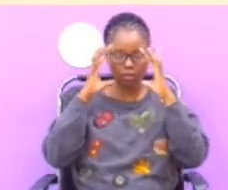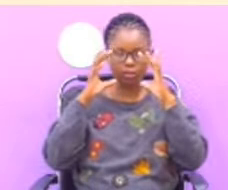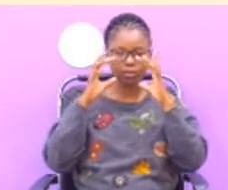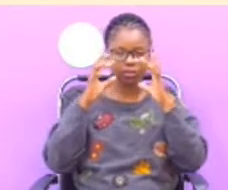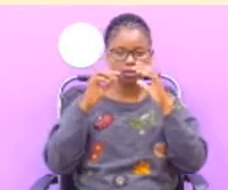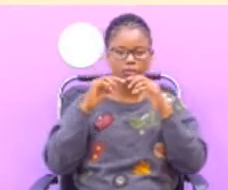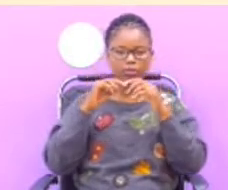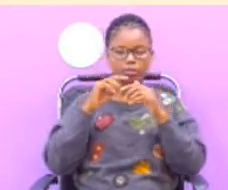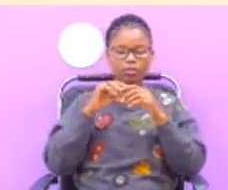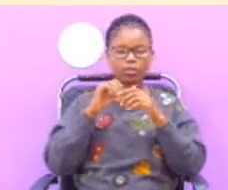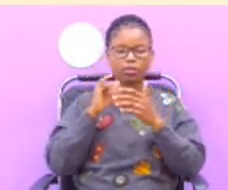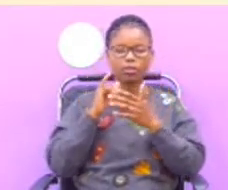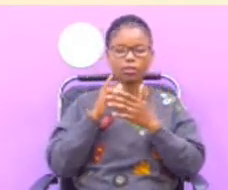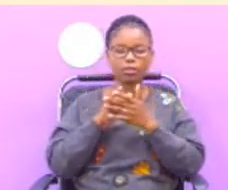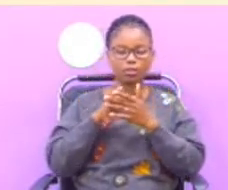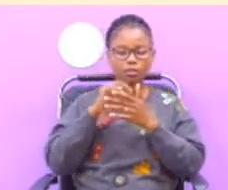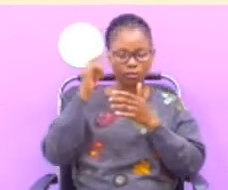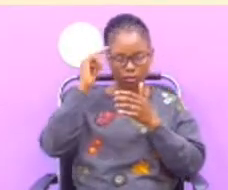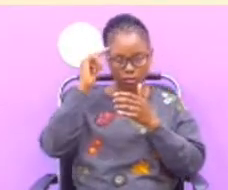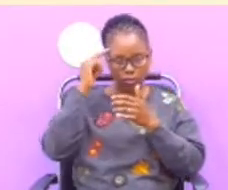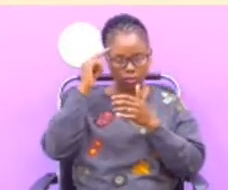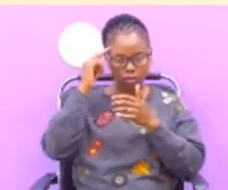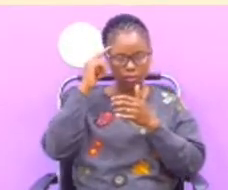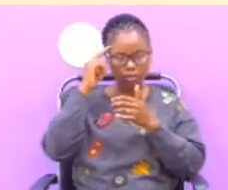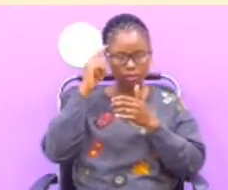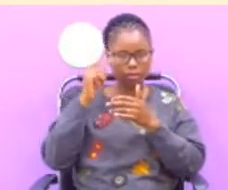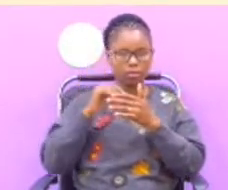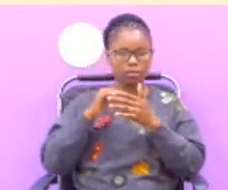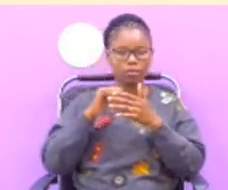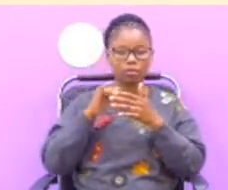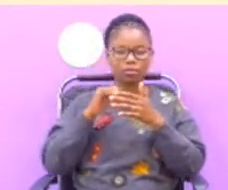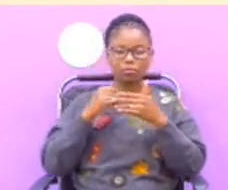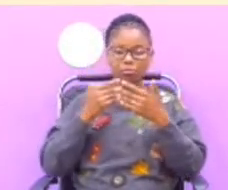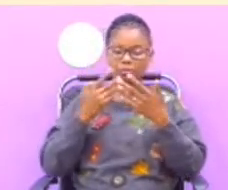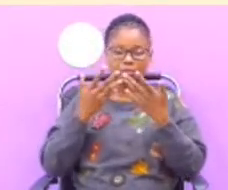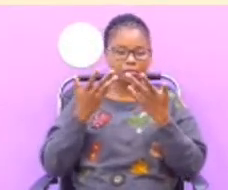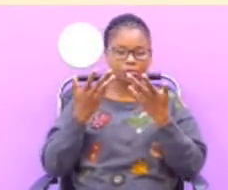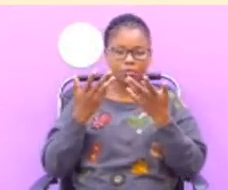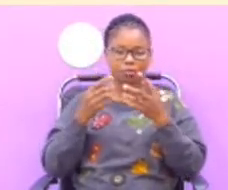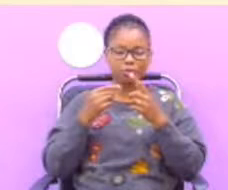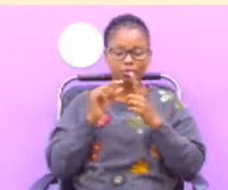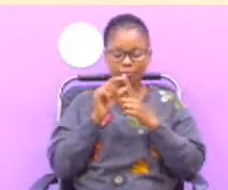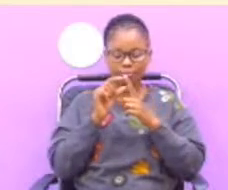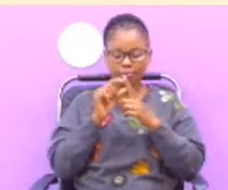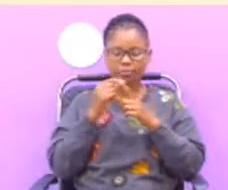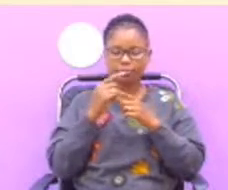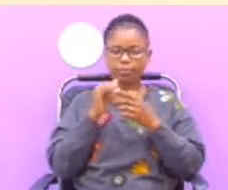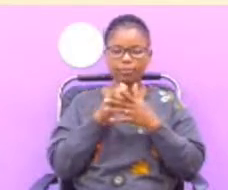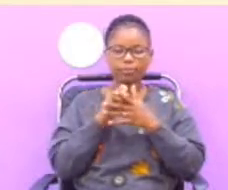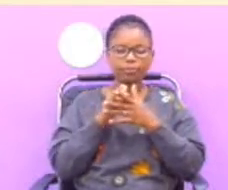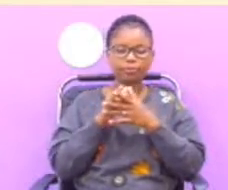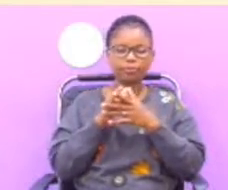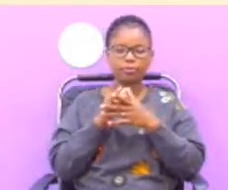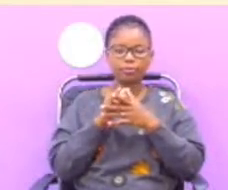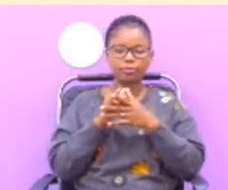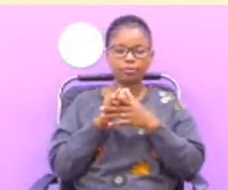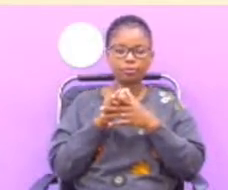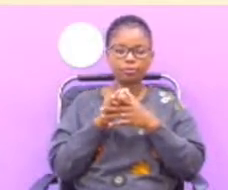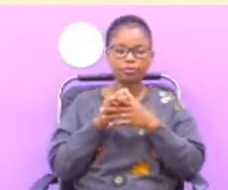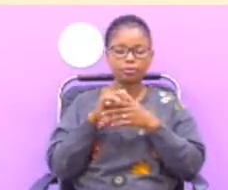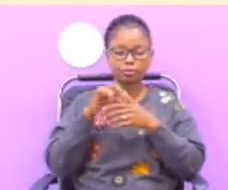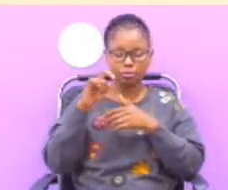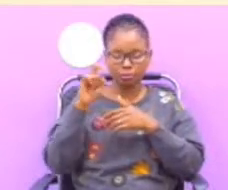ni mesiria no ni moko maguru hihi ni kuga ndiroiga ndiroiga ni guhandiketo bwana sifue sana to ni kuri undu urendwo